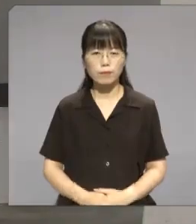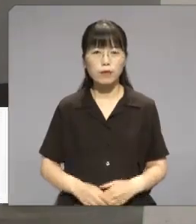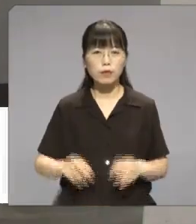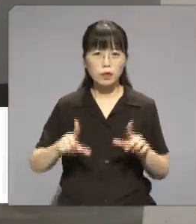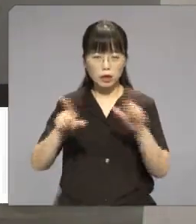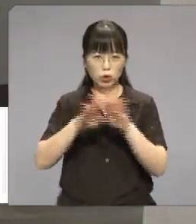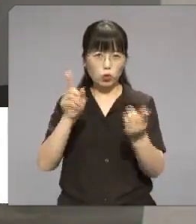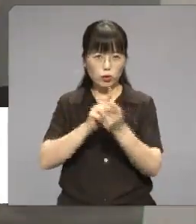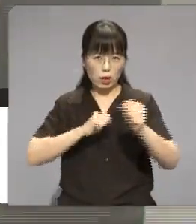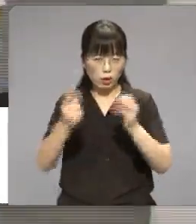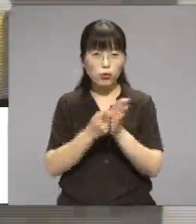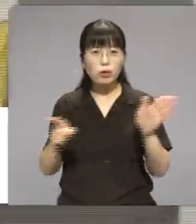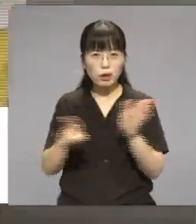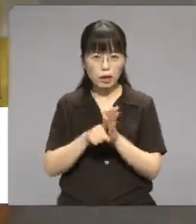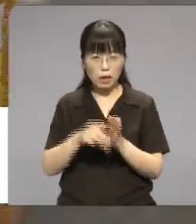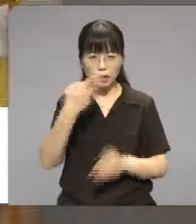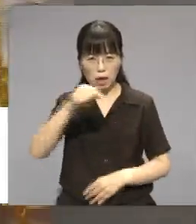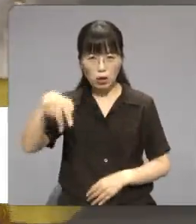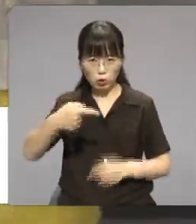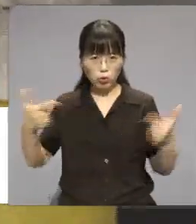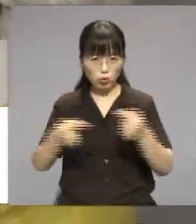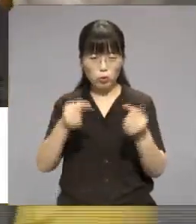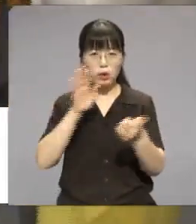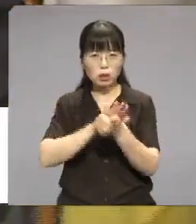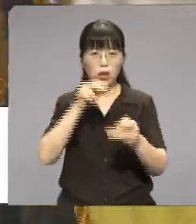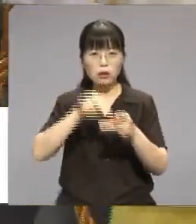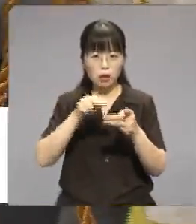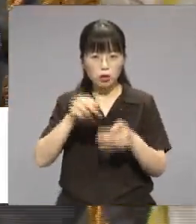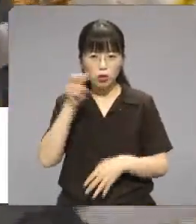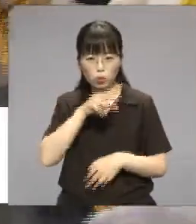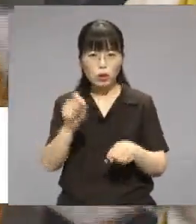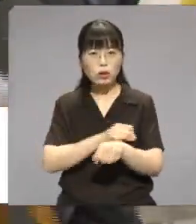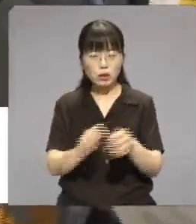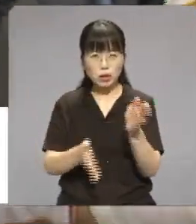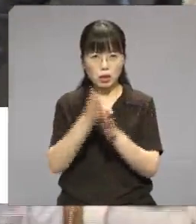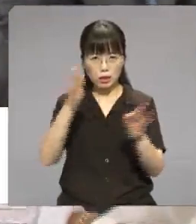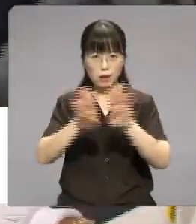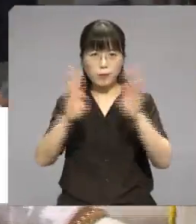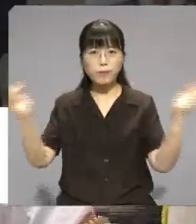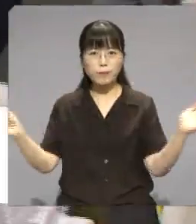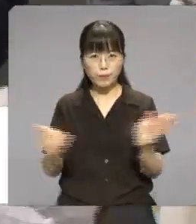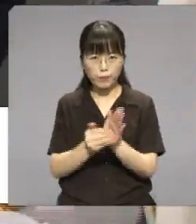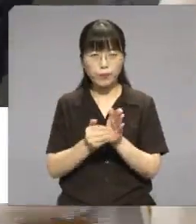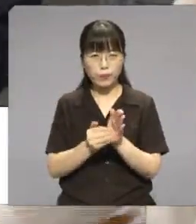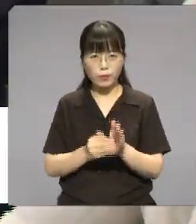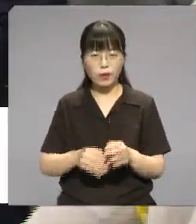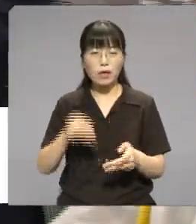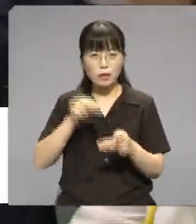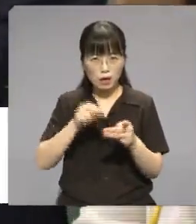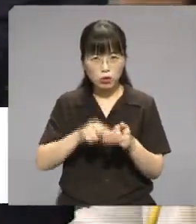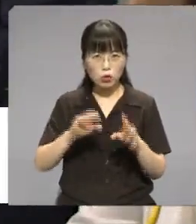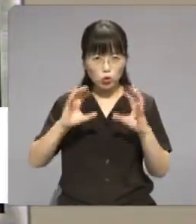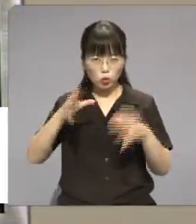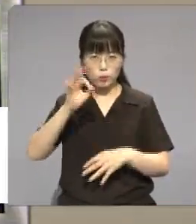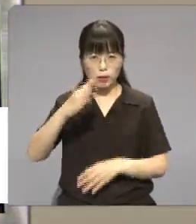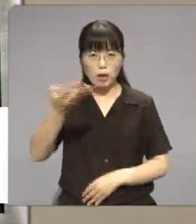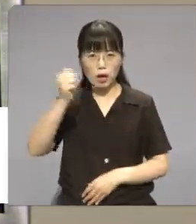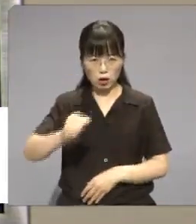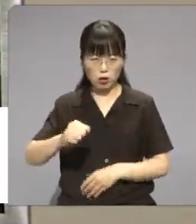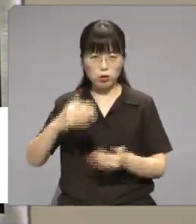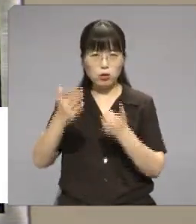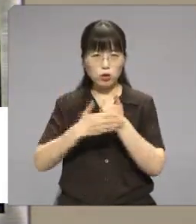기후 위기에 대응하기 위한 탄소 중립 지원 센터가 경기 용인 특례 시에서 문을 열었습니다 센터는 국비 4억원을